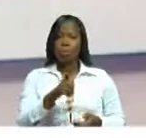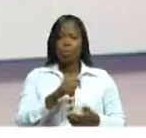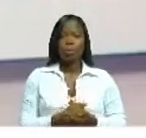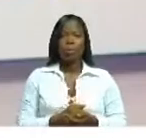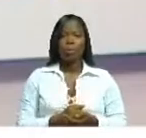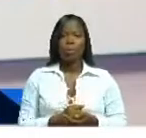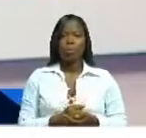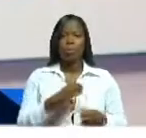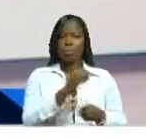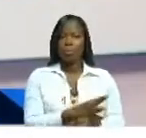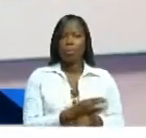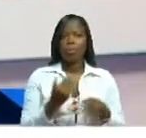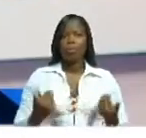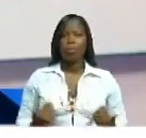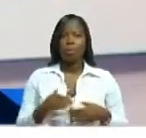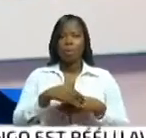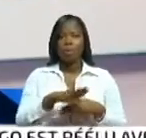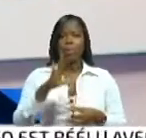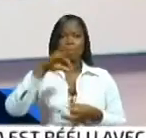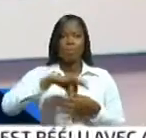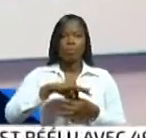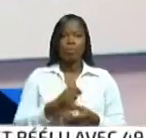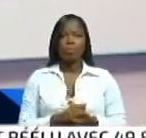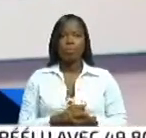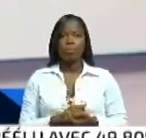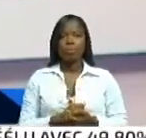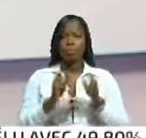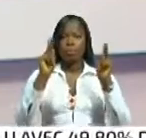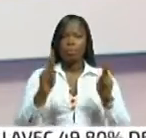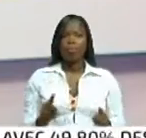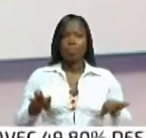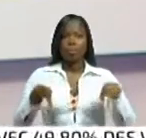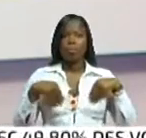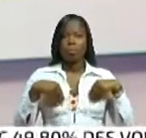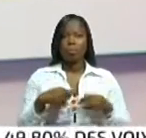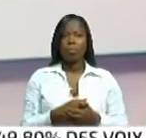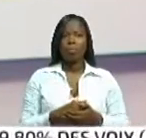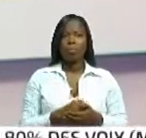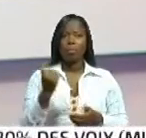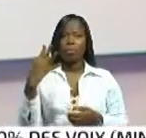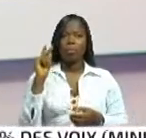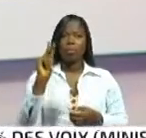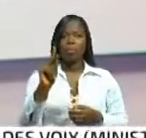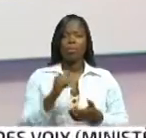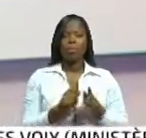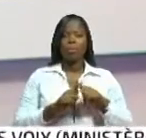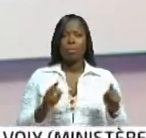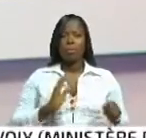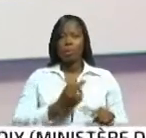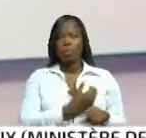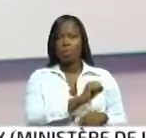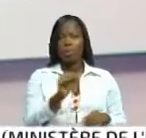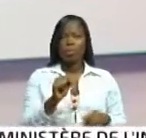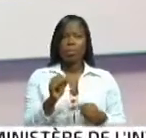du moment où après le vote la population à accepter les 15 points mais nous sommes des